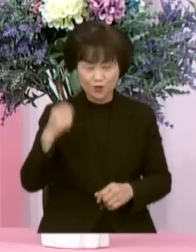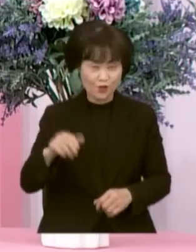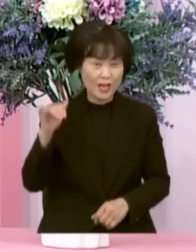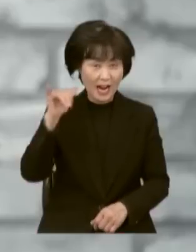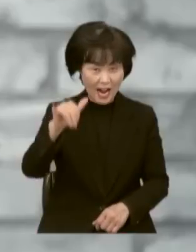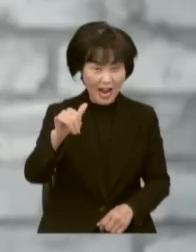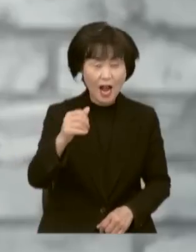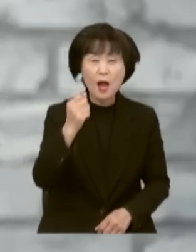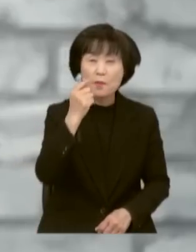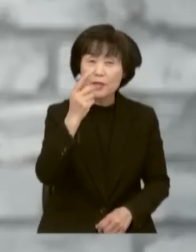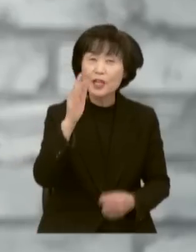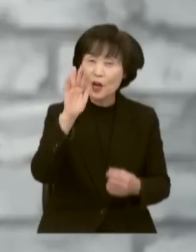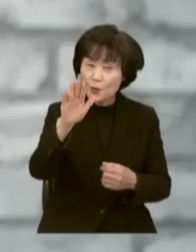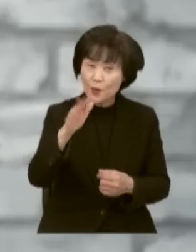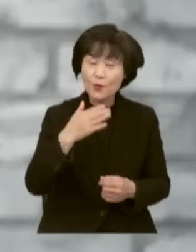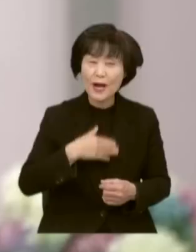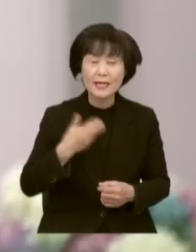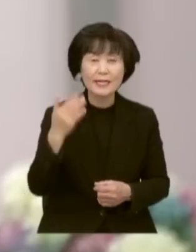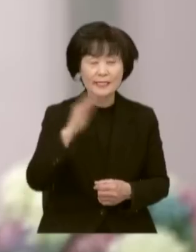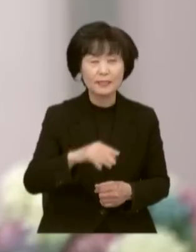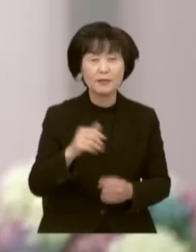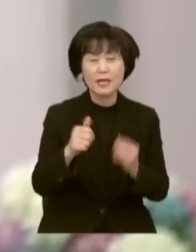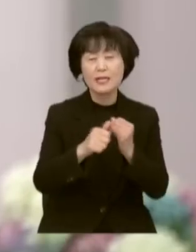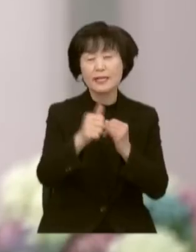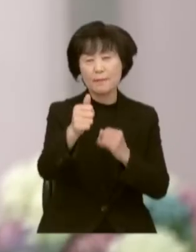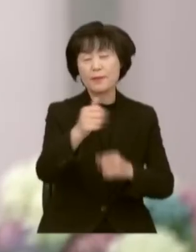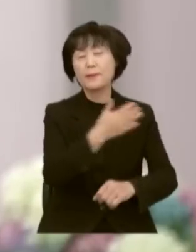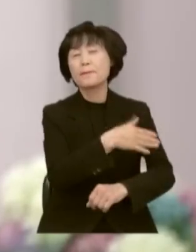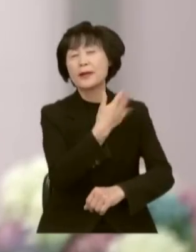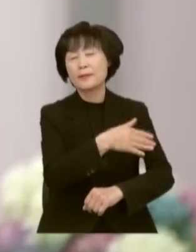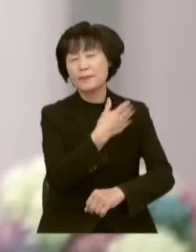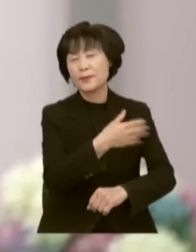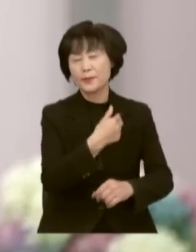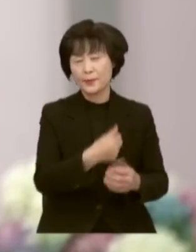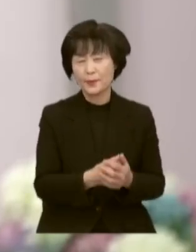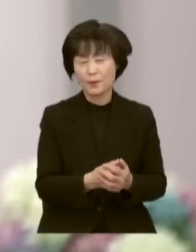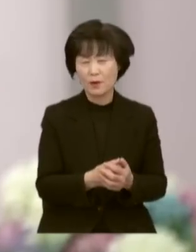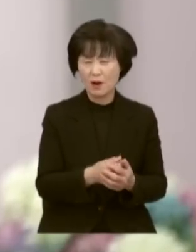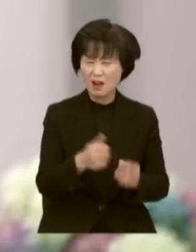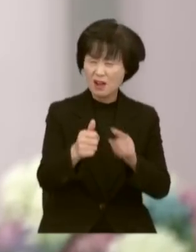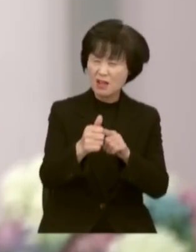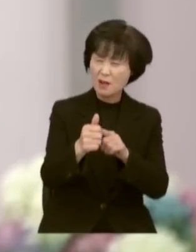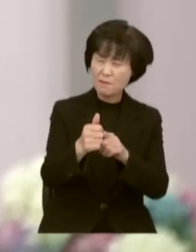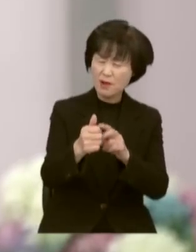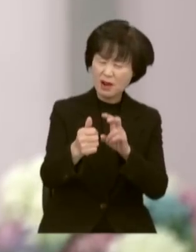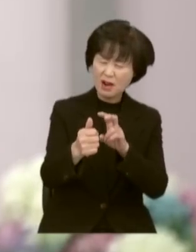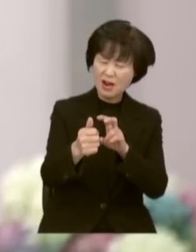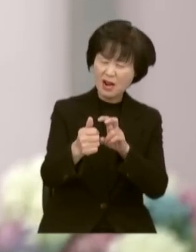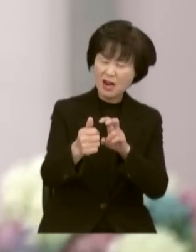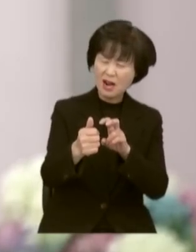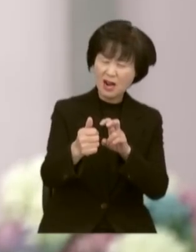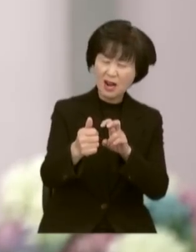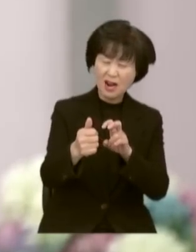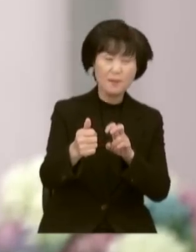하셨더라고요. 그래가지고. 그때는 정말 지옥이었어요. 너무 밉고 죽이고